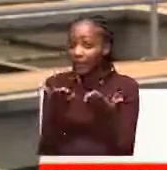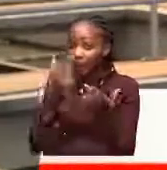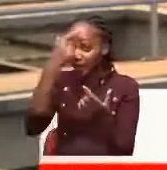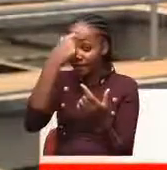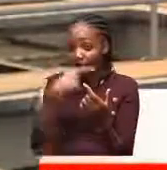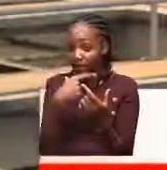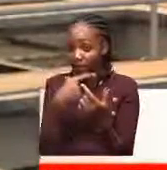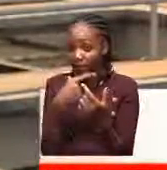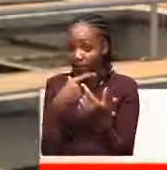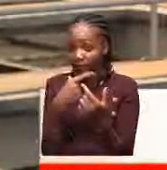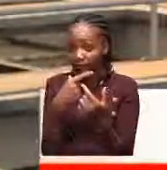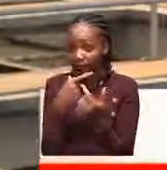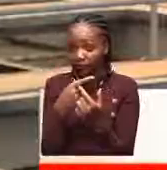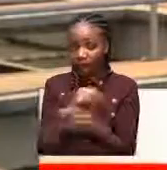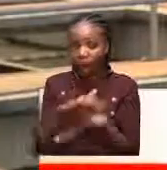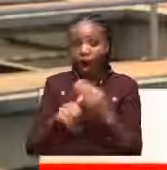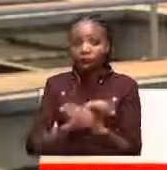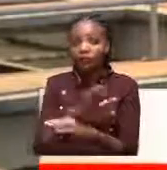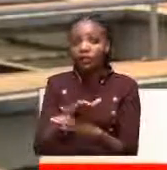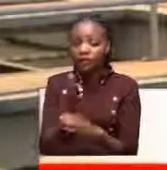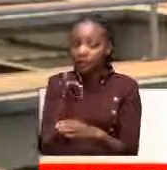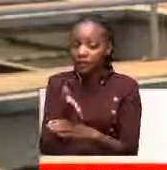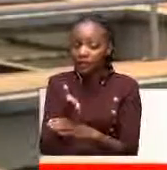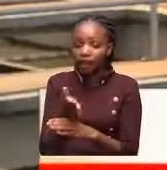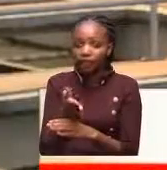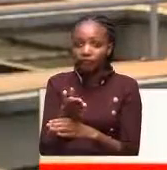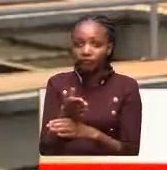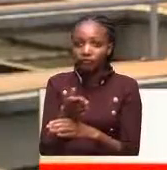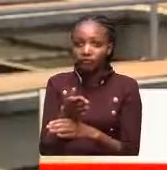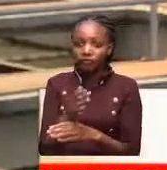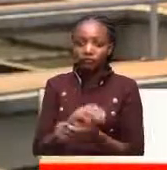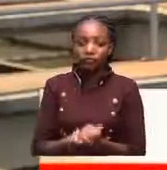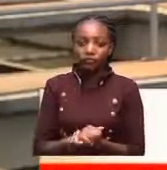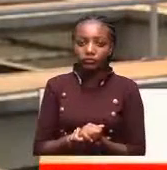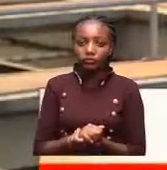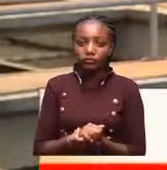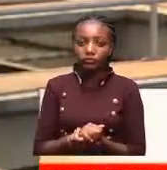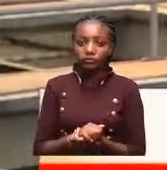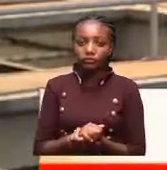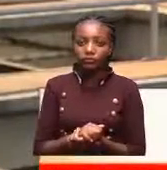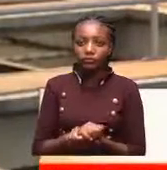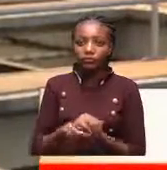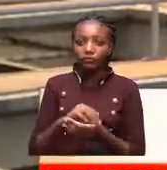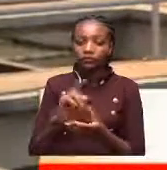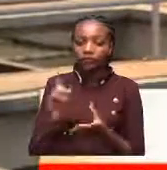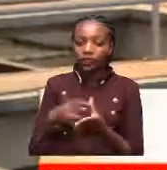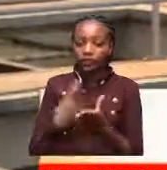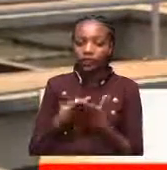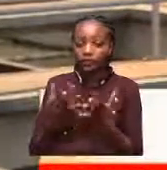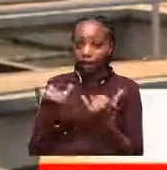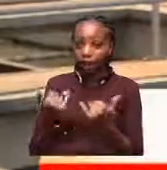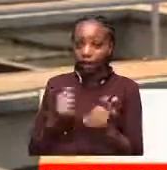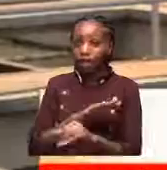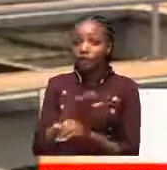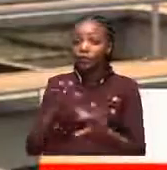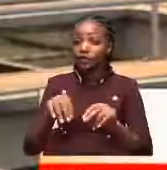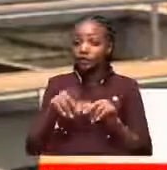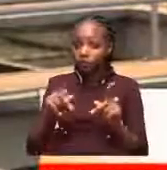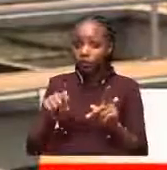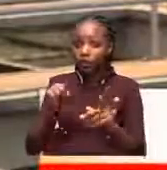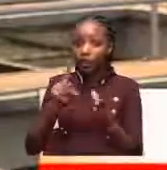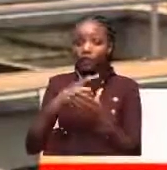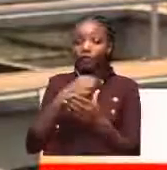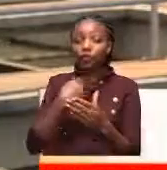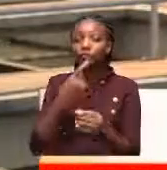program in all the areas that we serve, and the supply is now full, and we want to assure